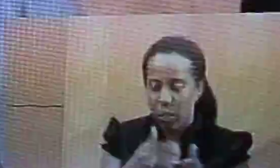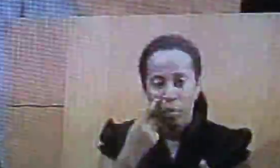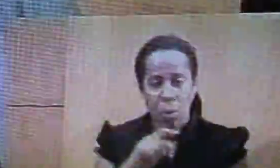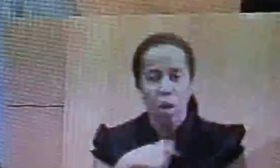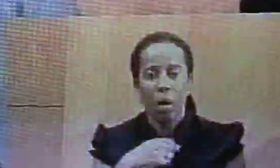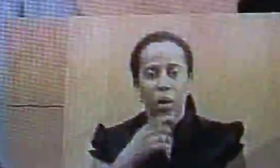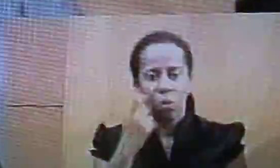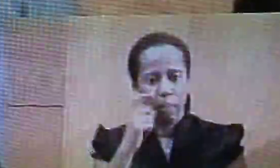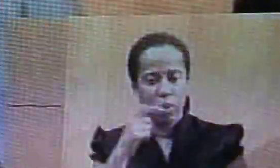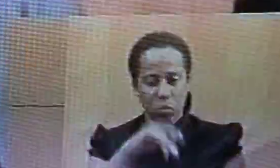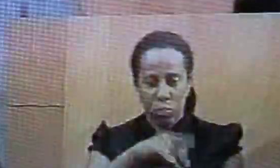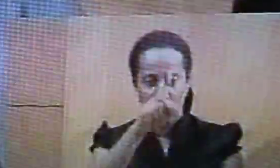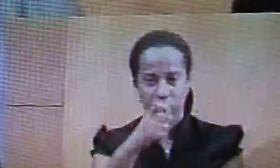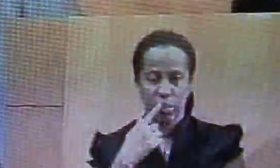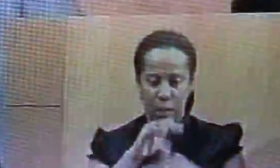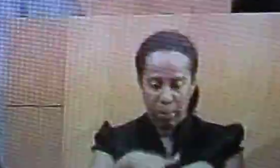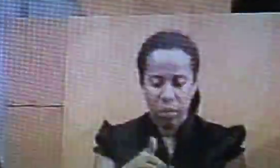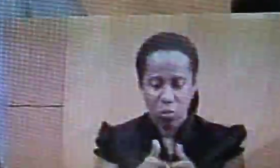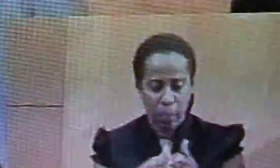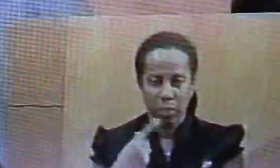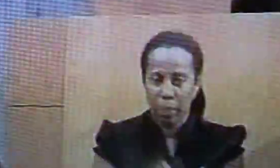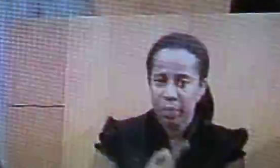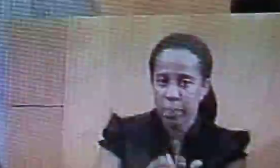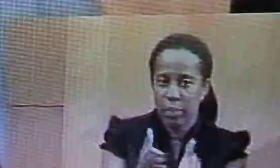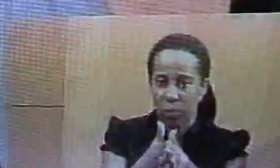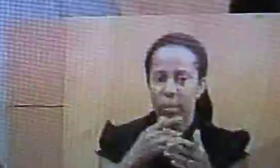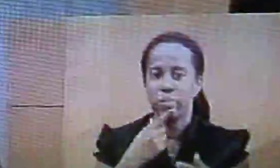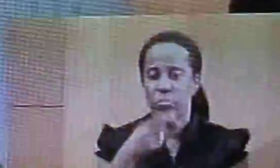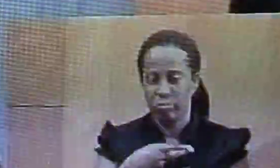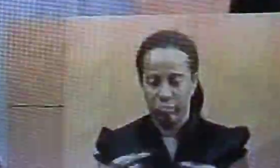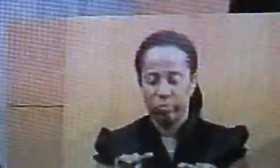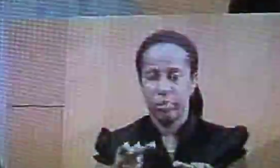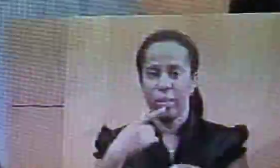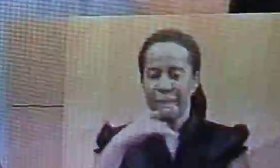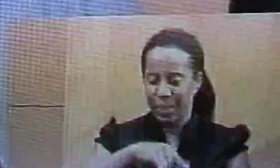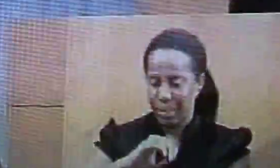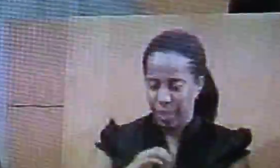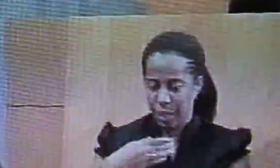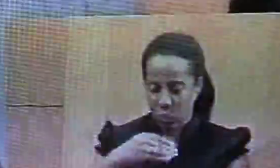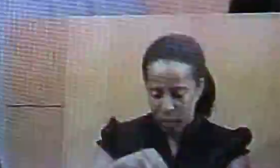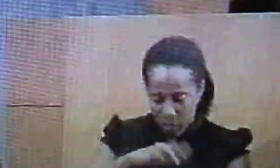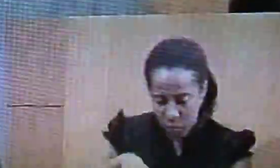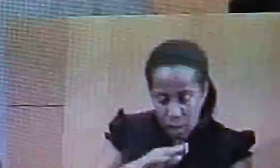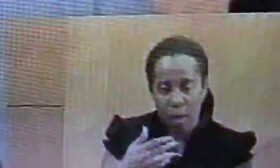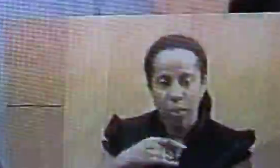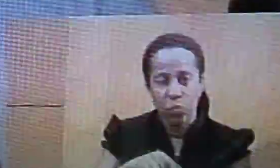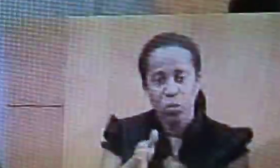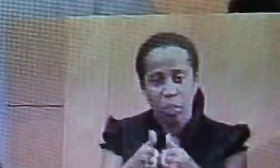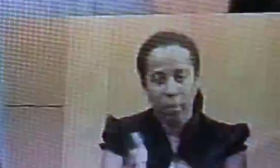commencé, après mes demandes répétées, à publier sur le site internet du Conseil régional